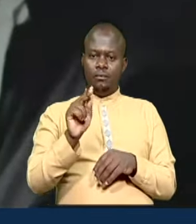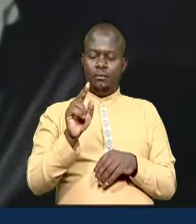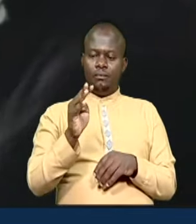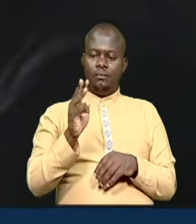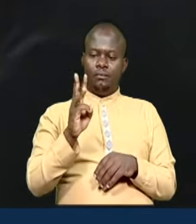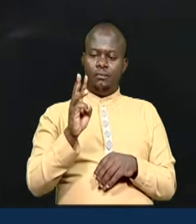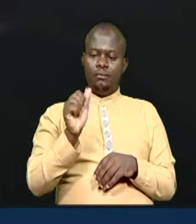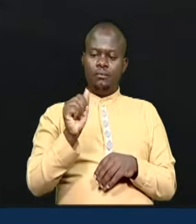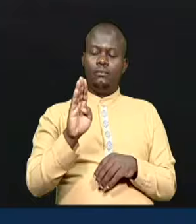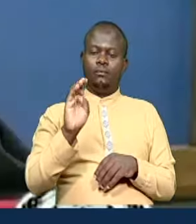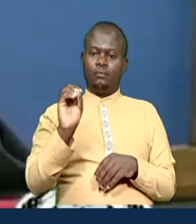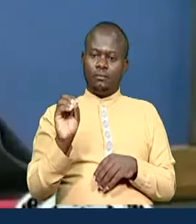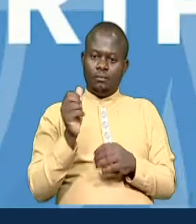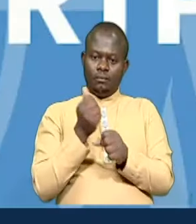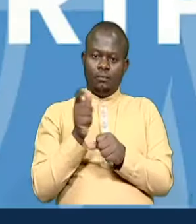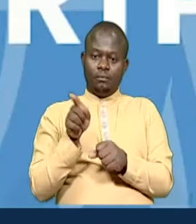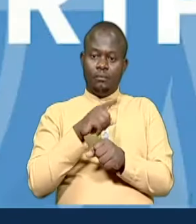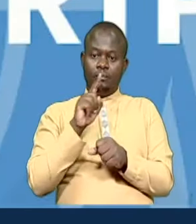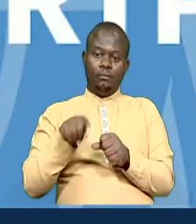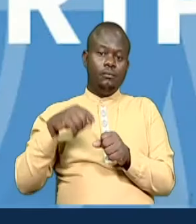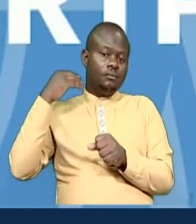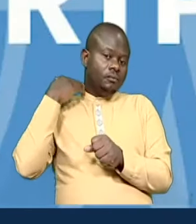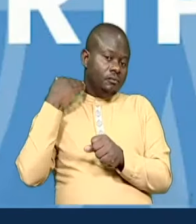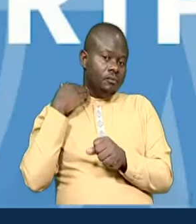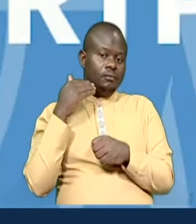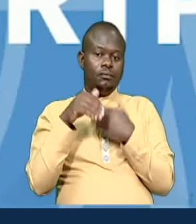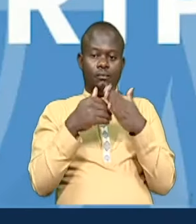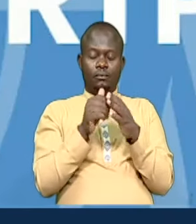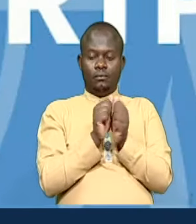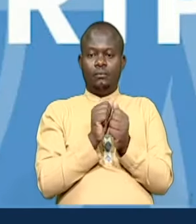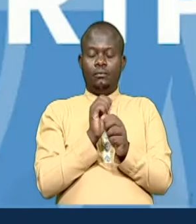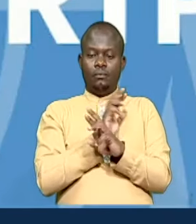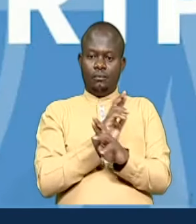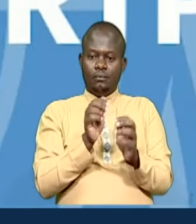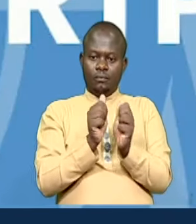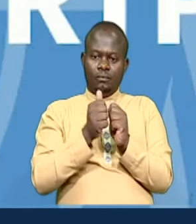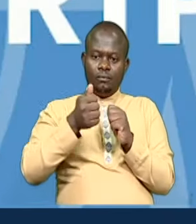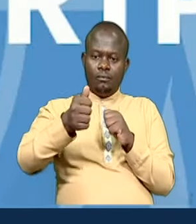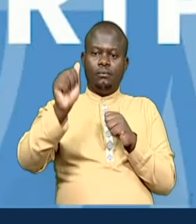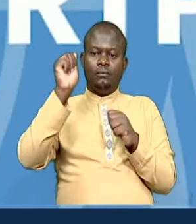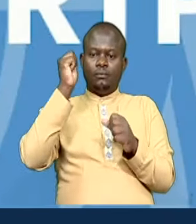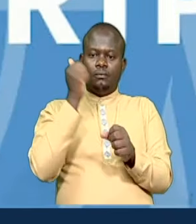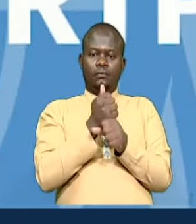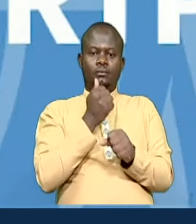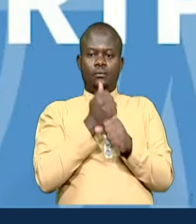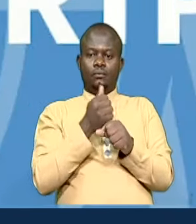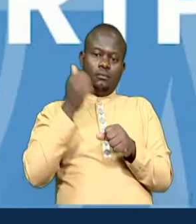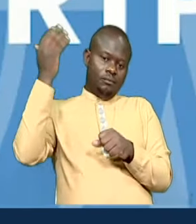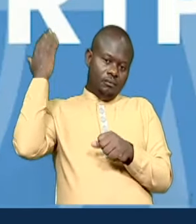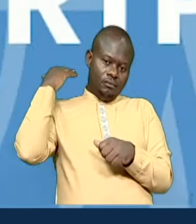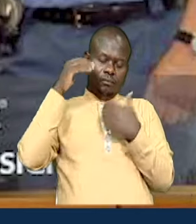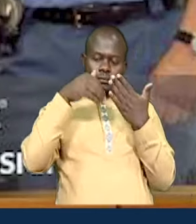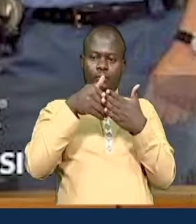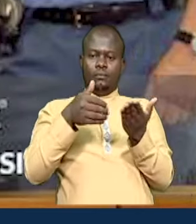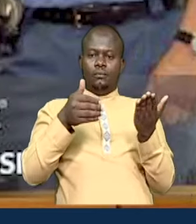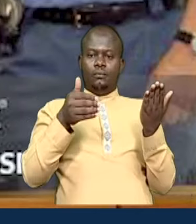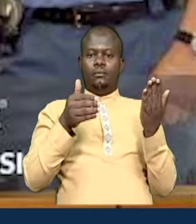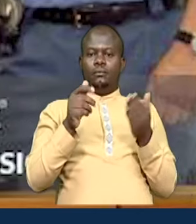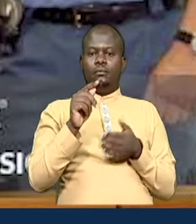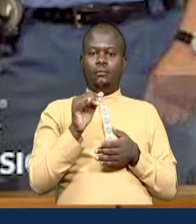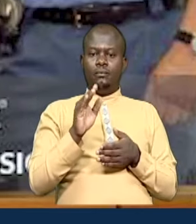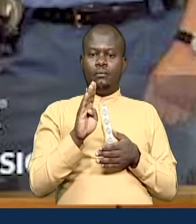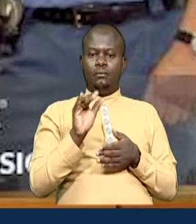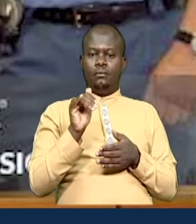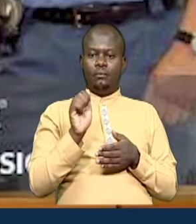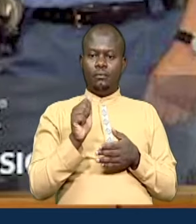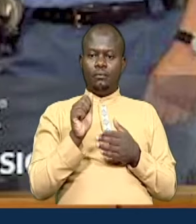bari bakurikiranyweho ibyaha bya jenoside n'ibifitanye isano nayo byakorewe mu cyahoze ari perefegitura ya Kibuye.